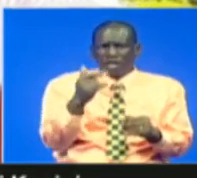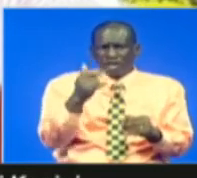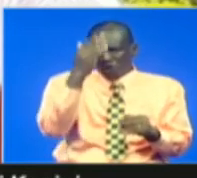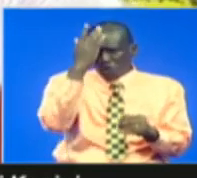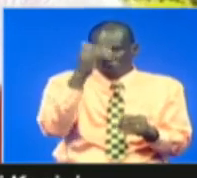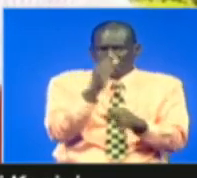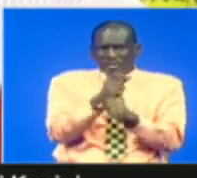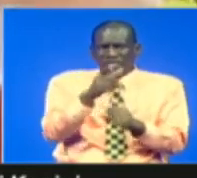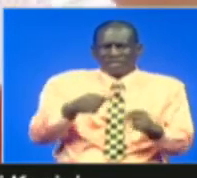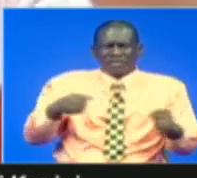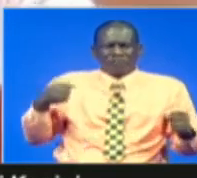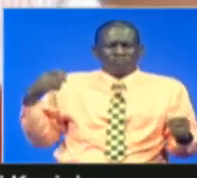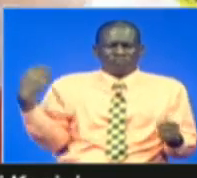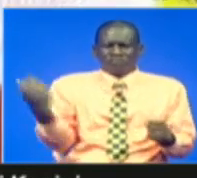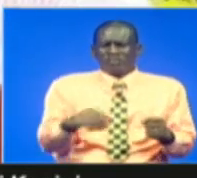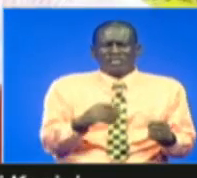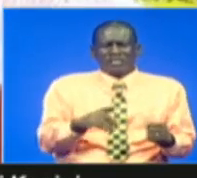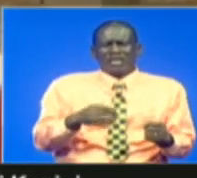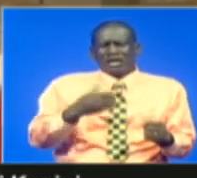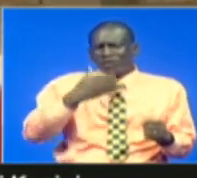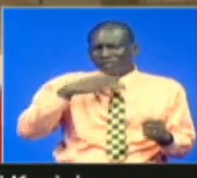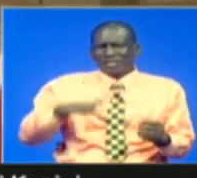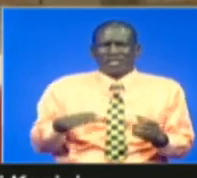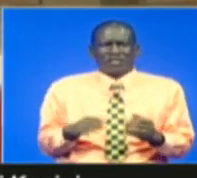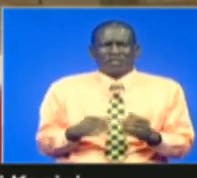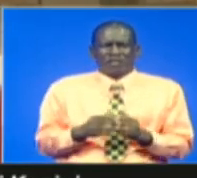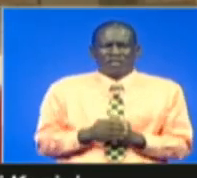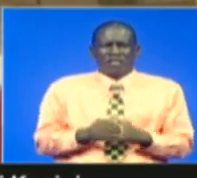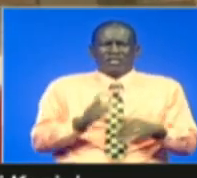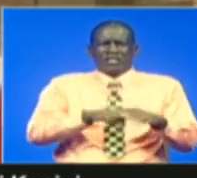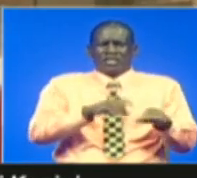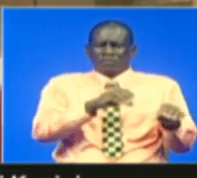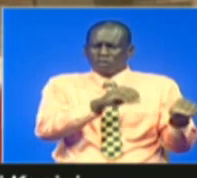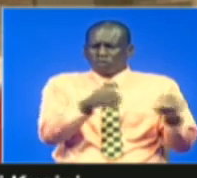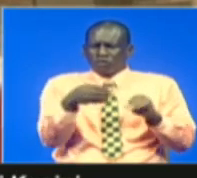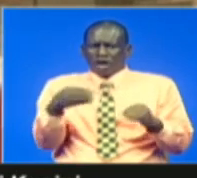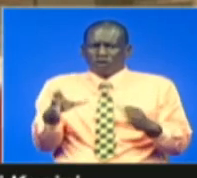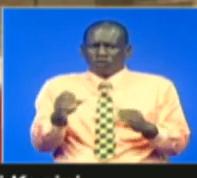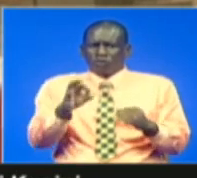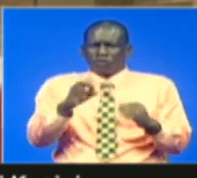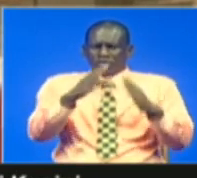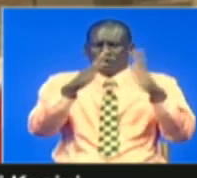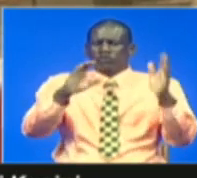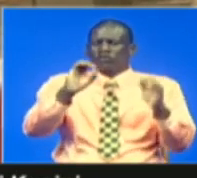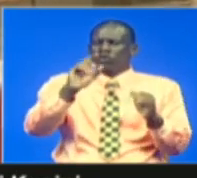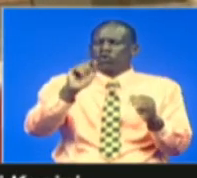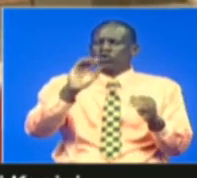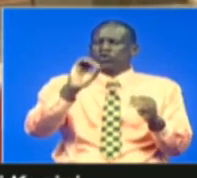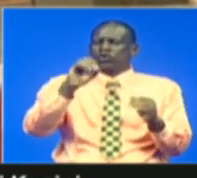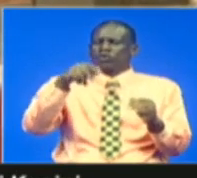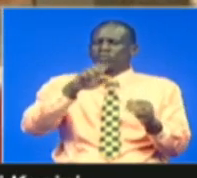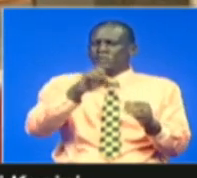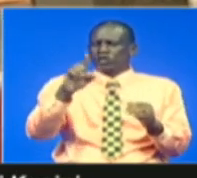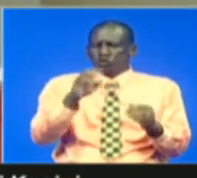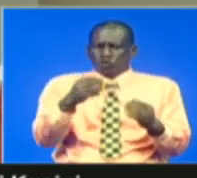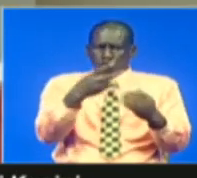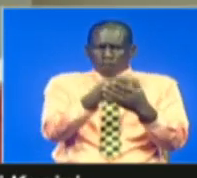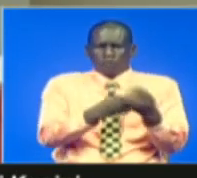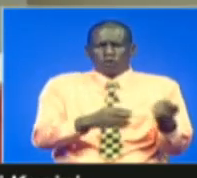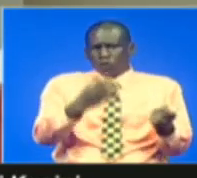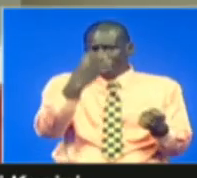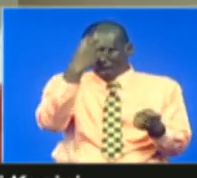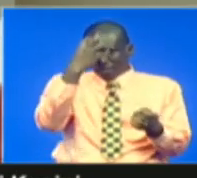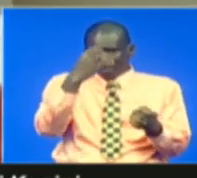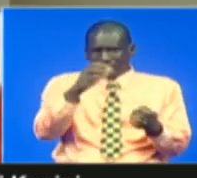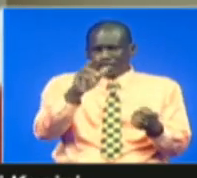Why did he have to punch him or to beat him with a blunt object? Walipotoka nyumbani kwa Octopizzo wawili hao walionekana wenye hasira.